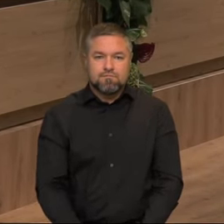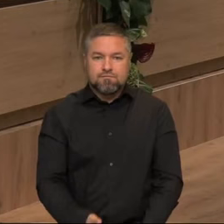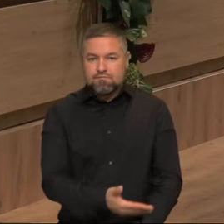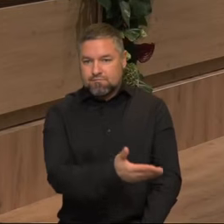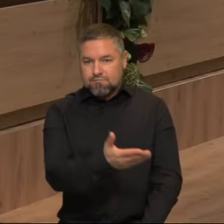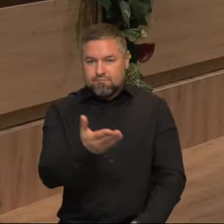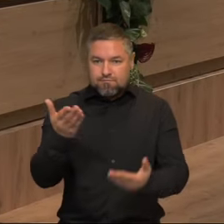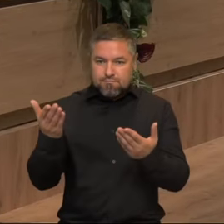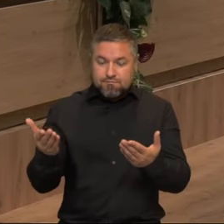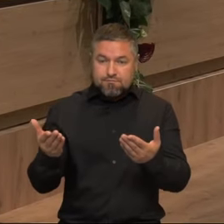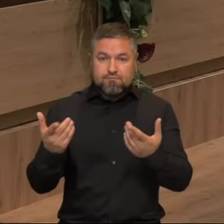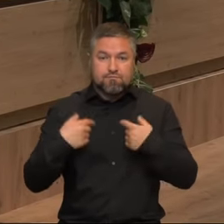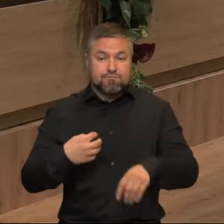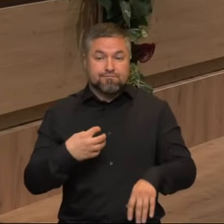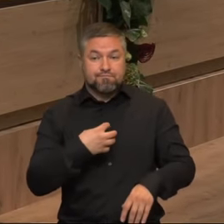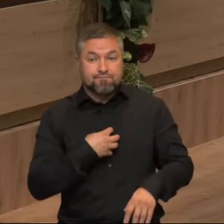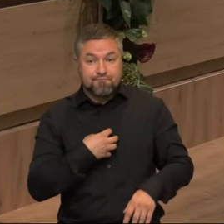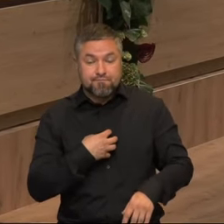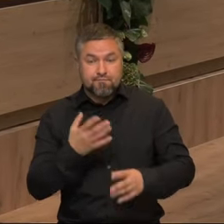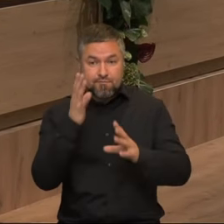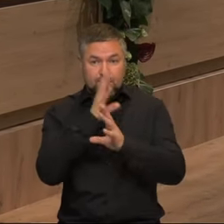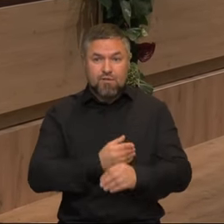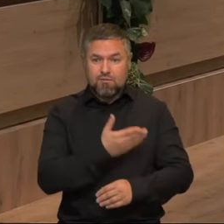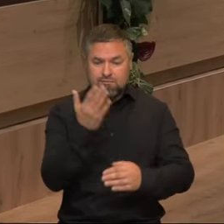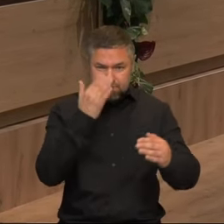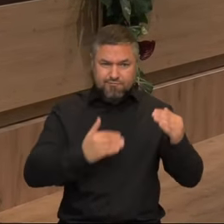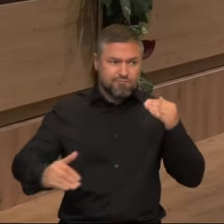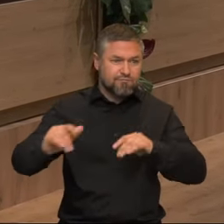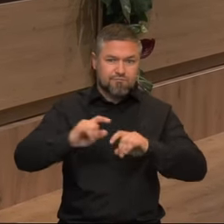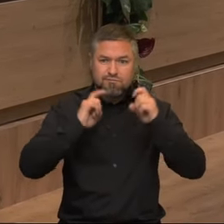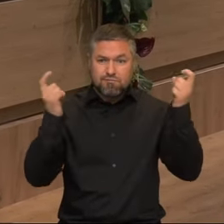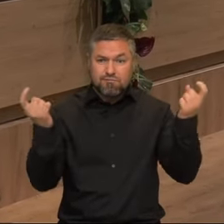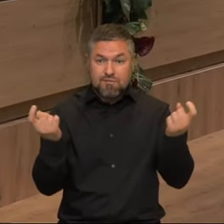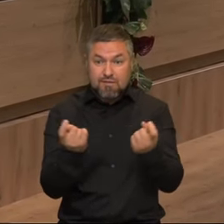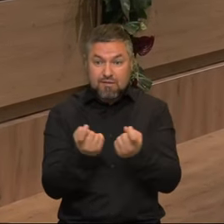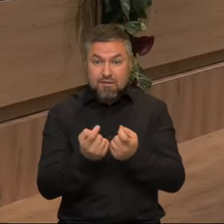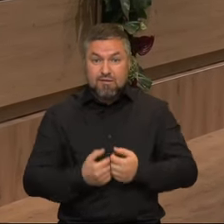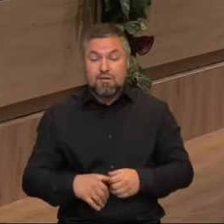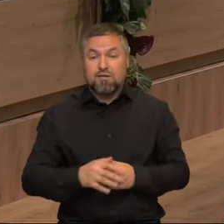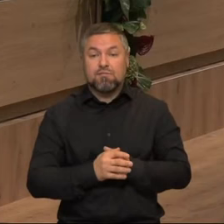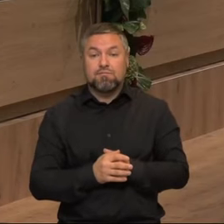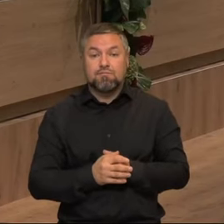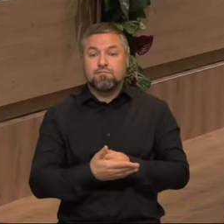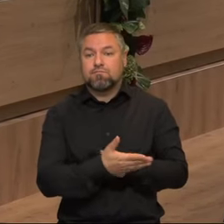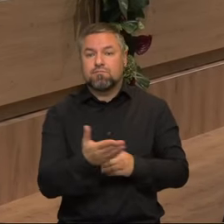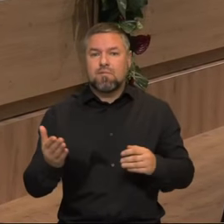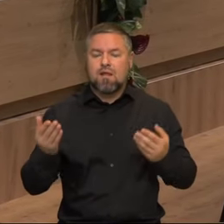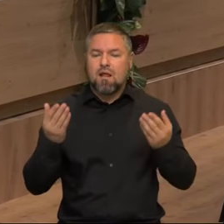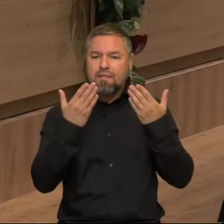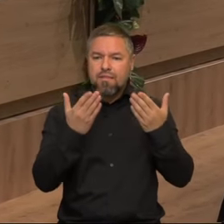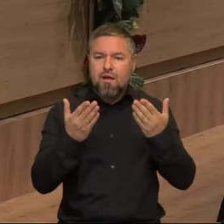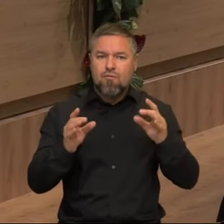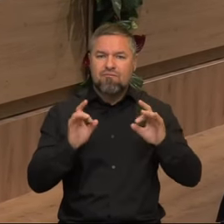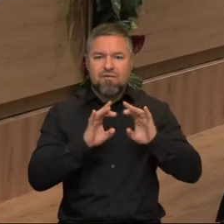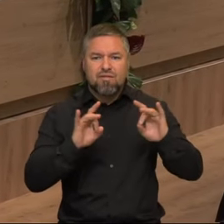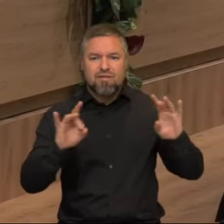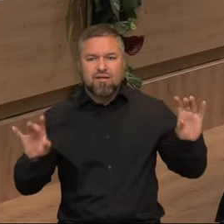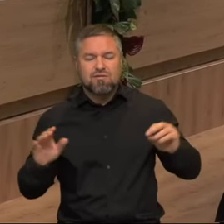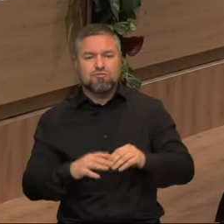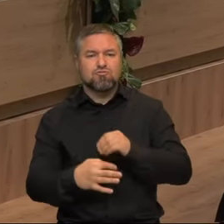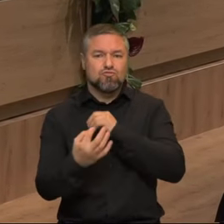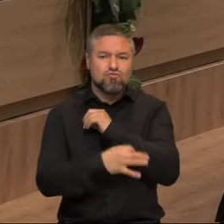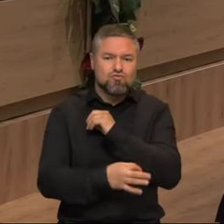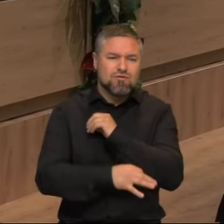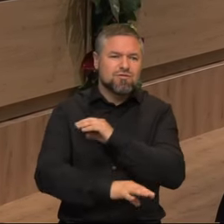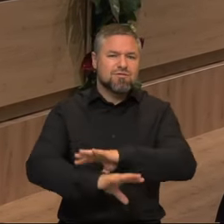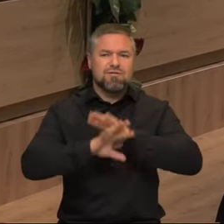Jego magnificencjo, szanowny Wysoki Senacie, drogie grono naukowo-dydaktyczne, studenci,